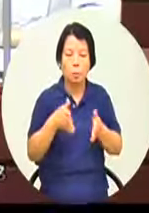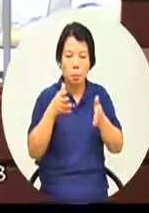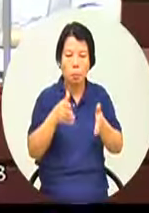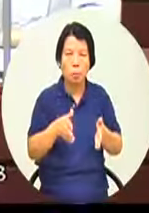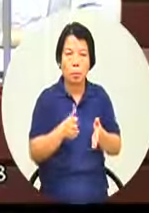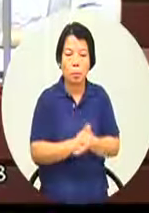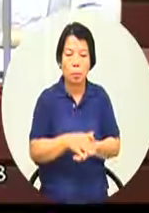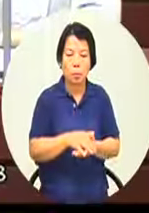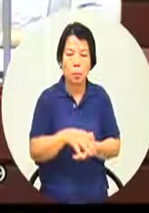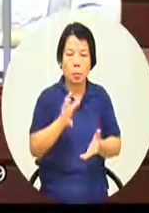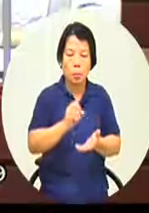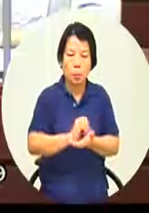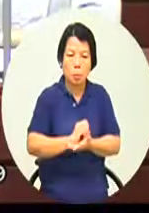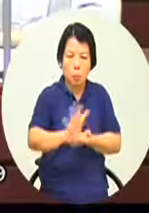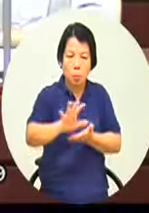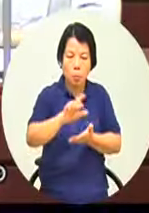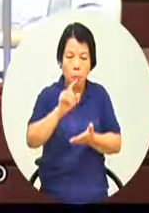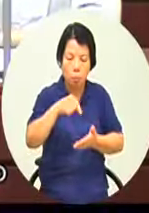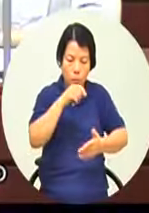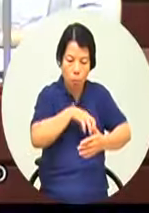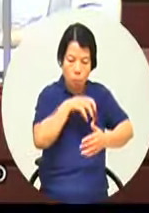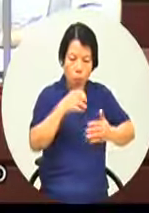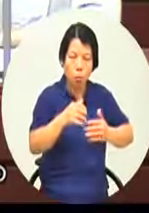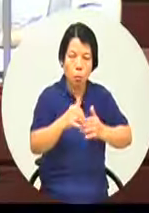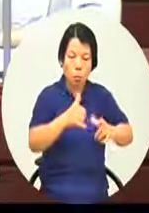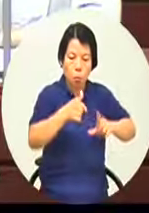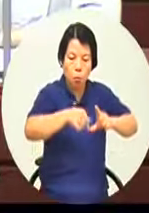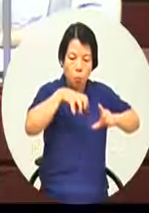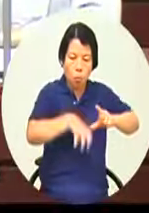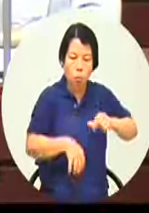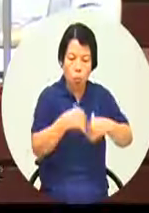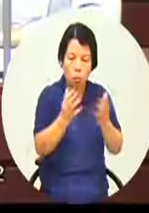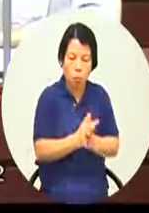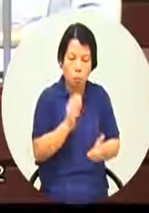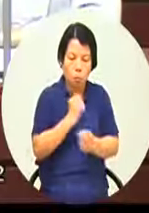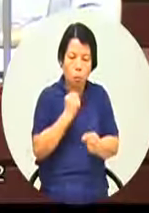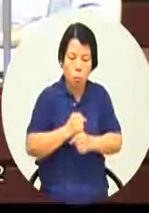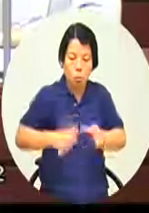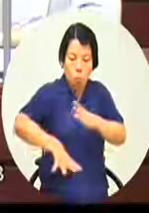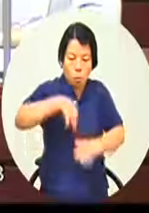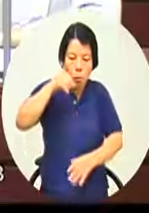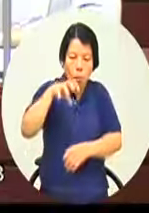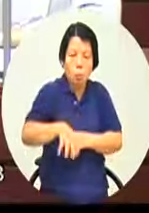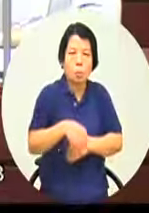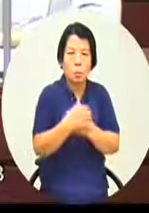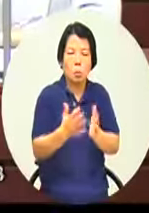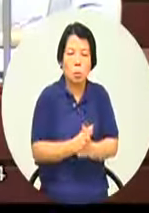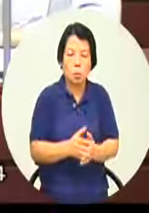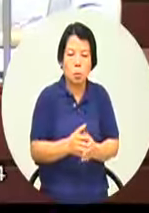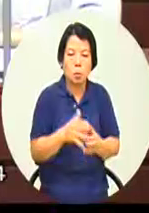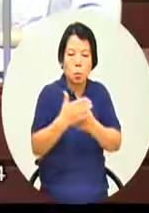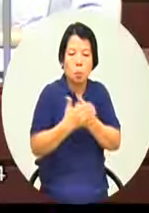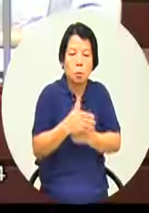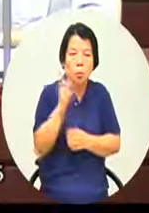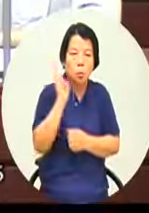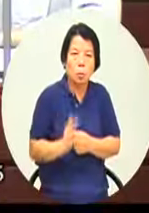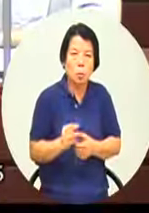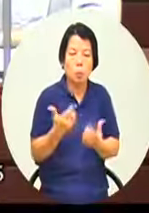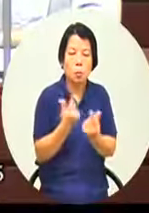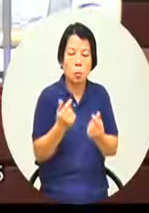里面是有提到说，在区域里面做一个抽水站，但是抽水站就必须要去围水，把这一些